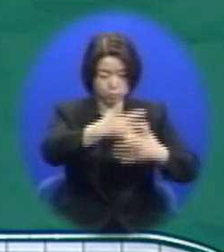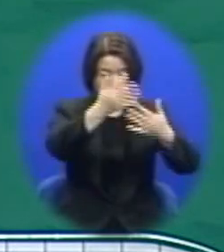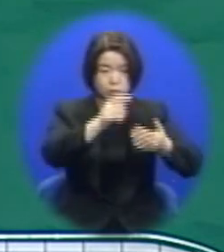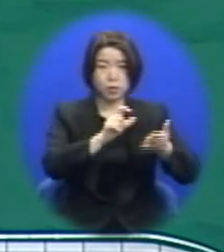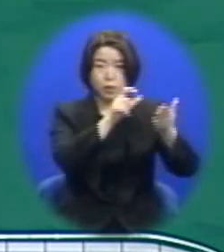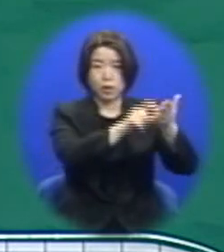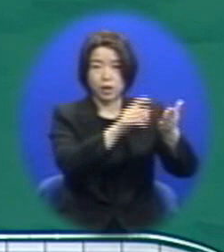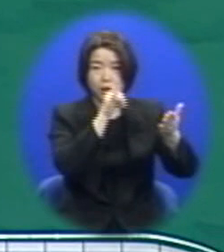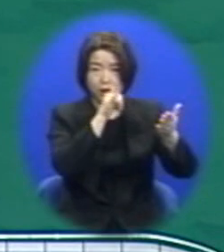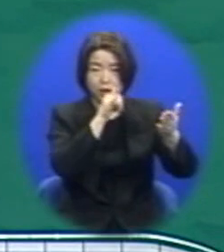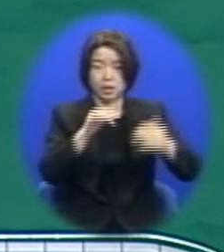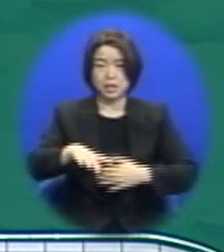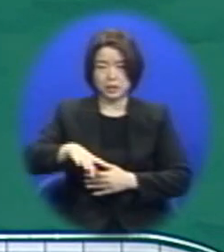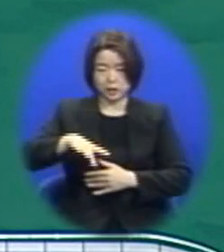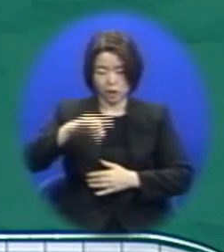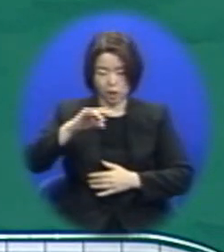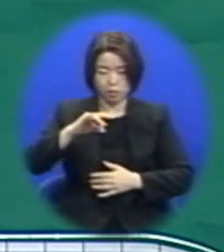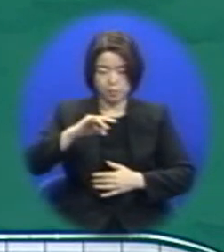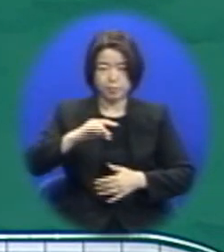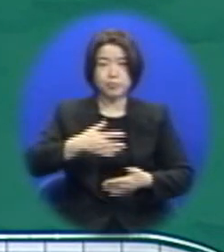처음 올라온 간증입니다.